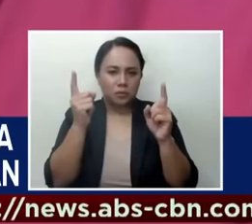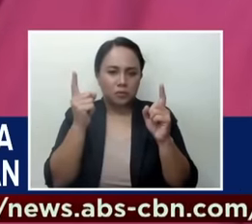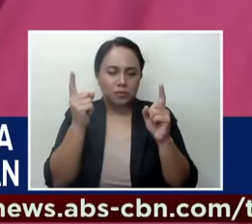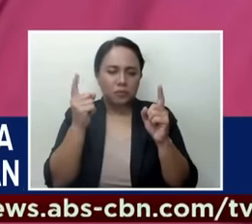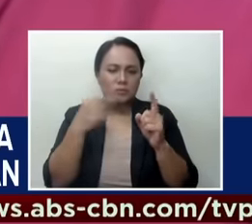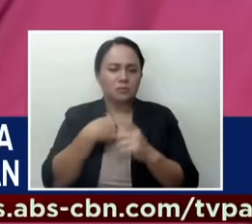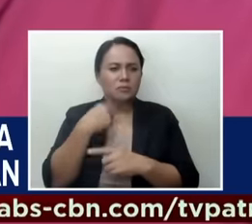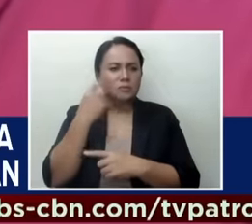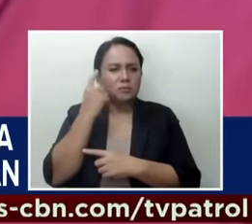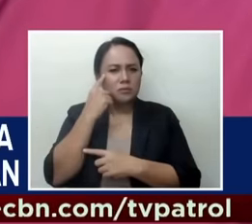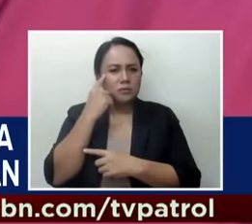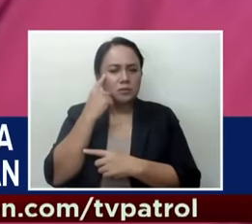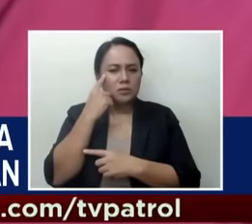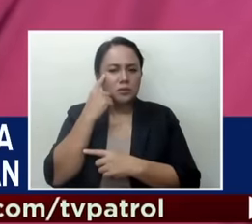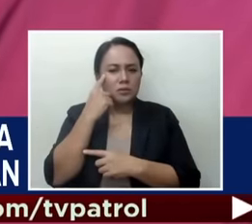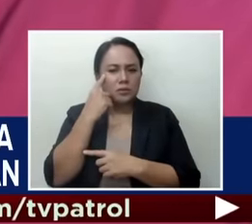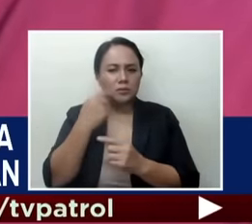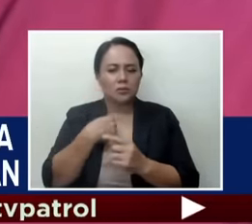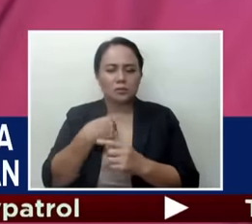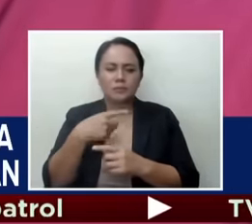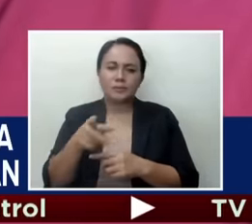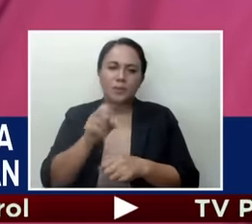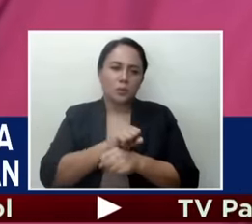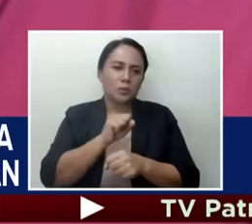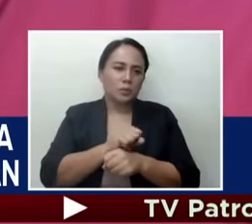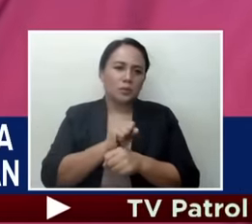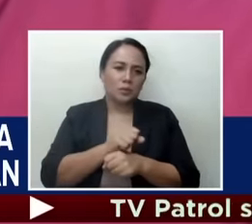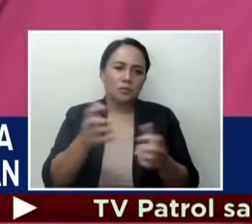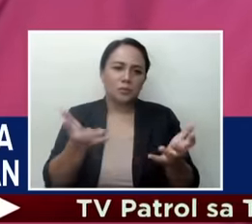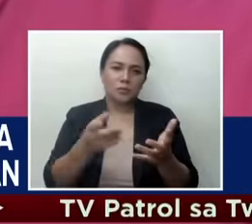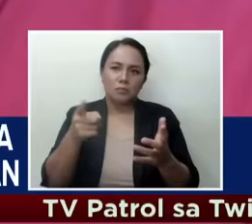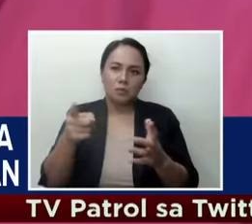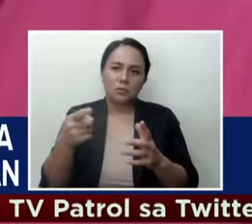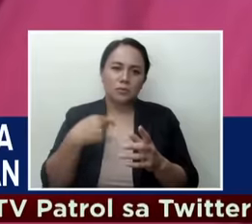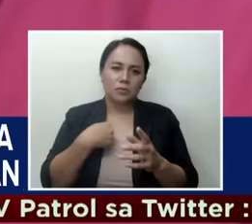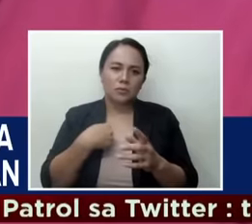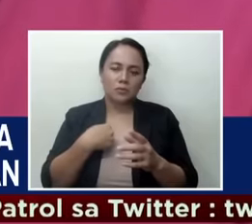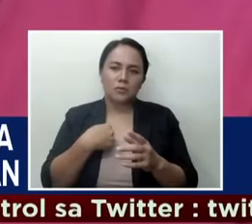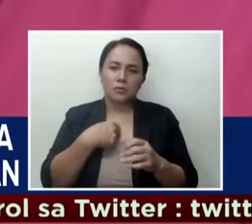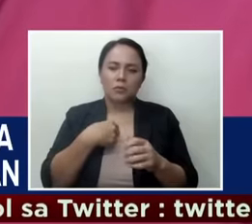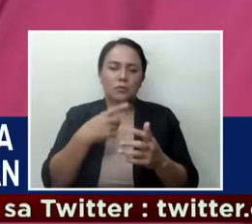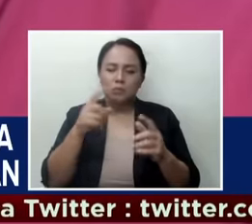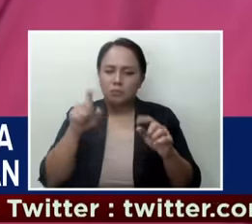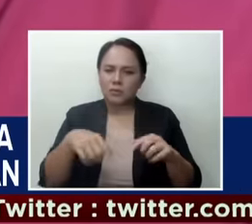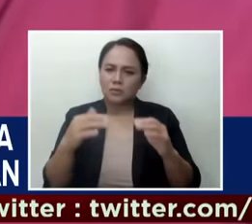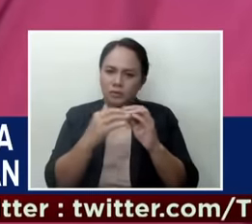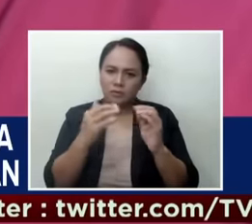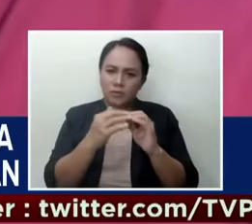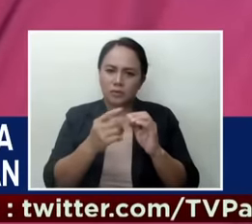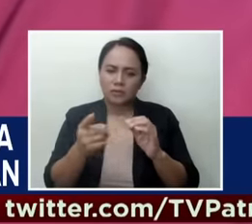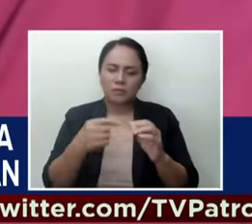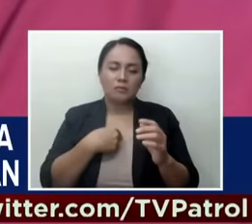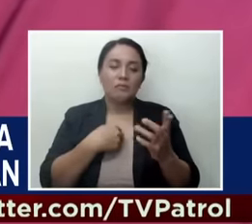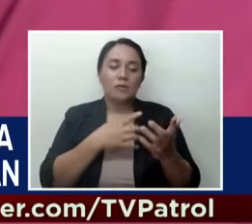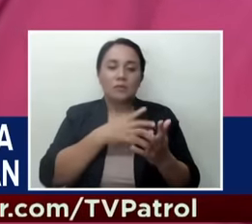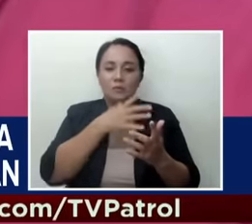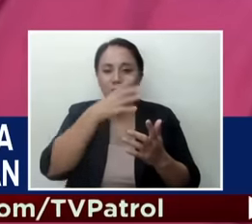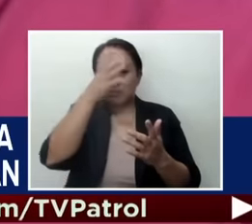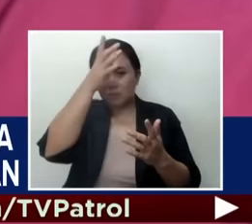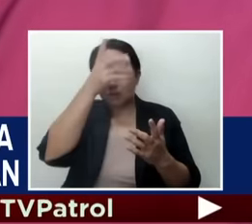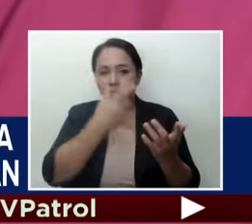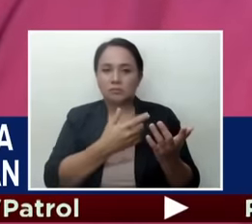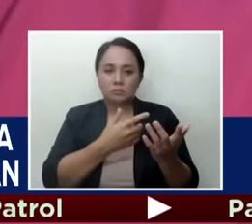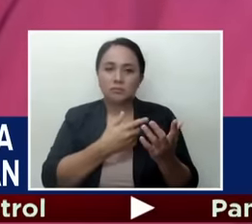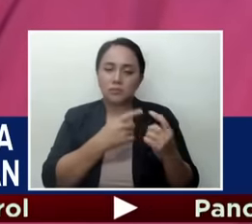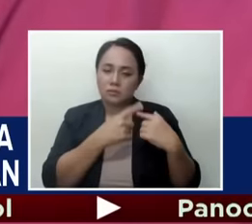mambihira, nagkatrabaho maayos dito, na ipaglaban ako para sa buhay. Nawala yung inaasahan ng parents ko. Bali,